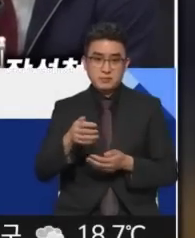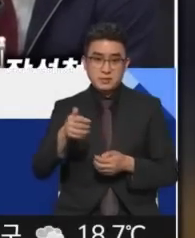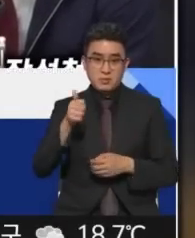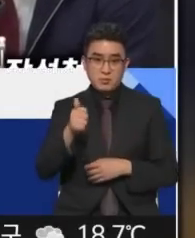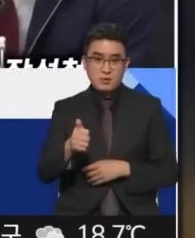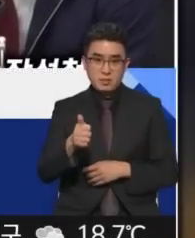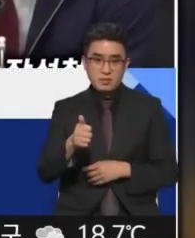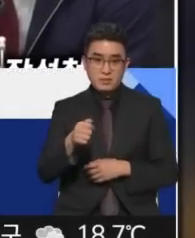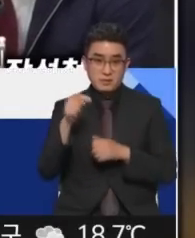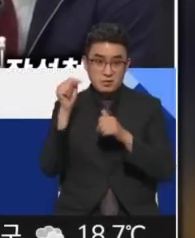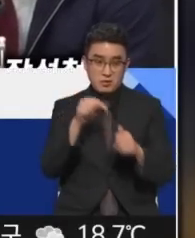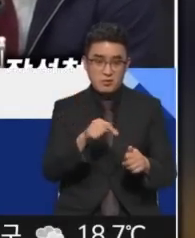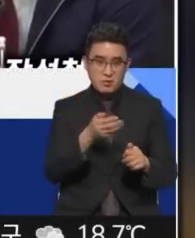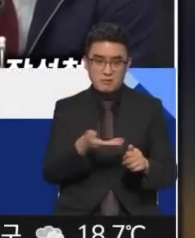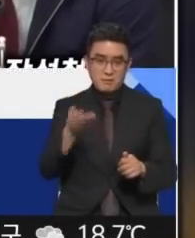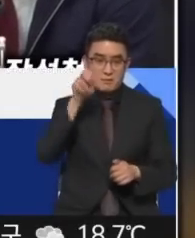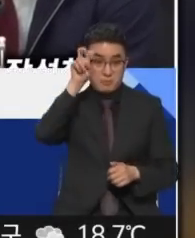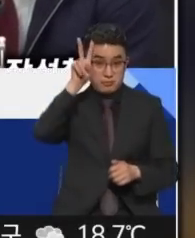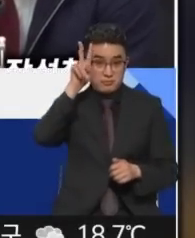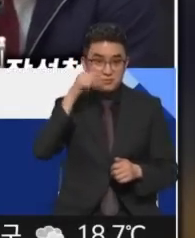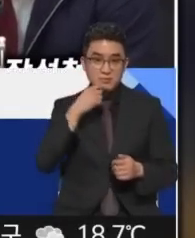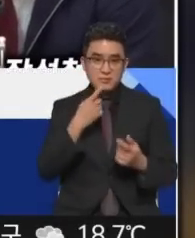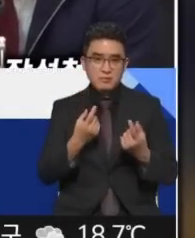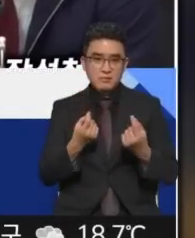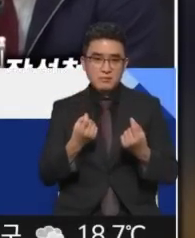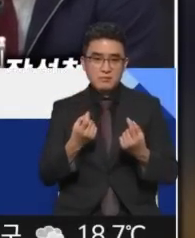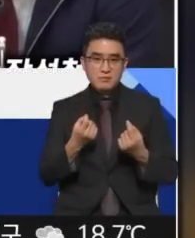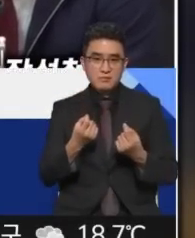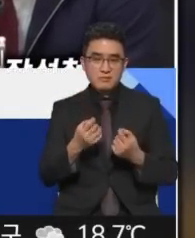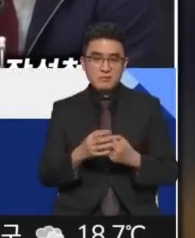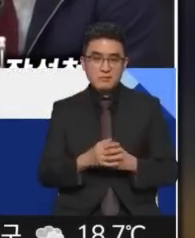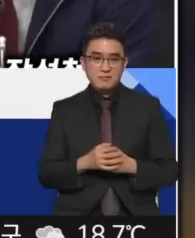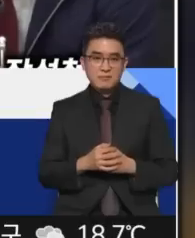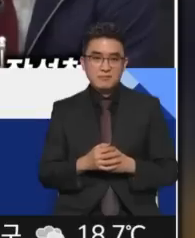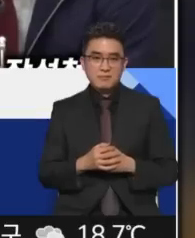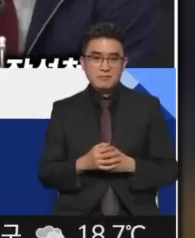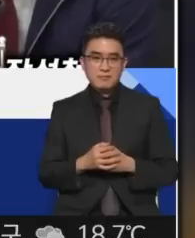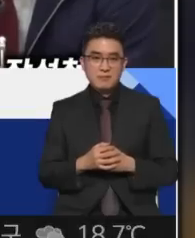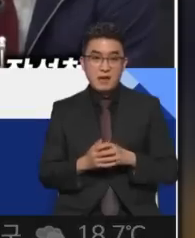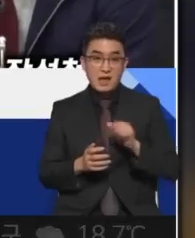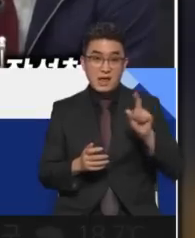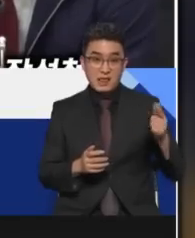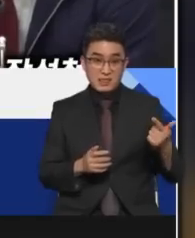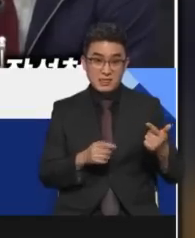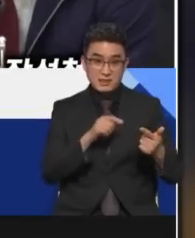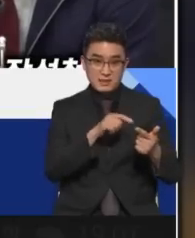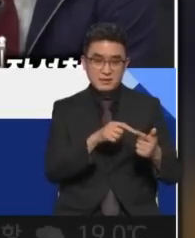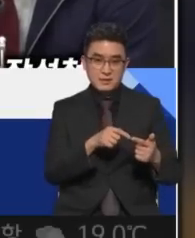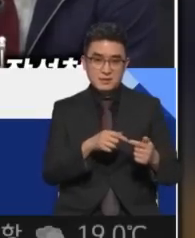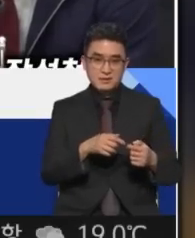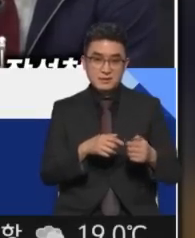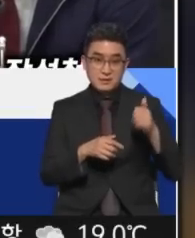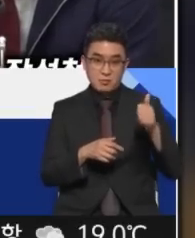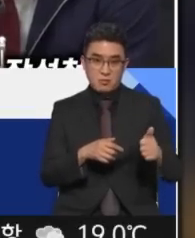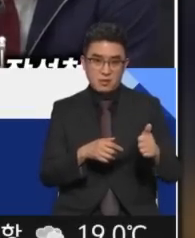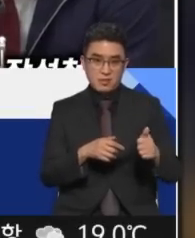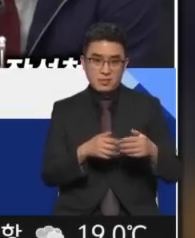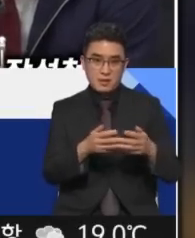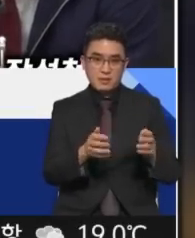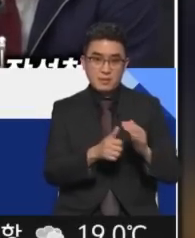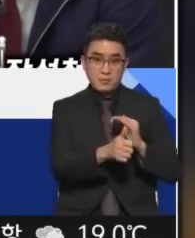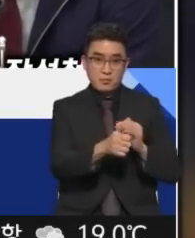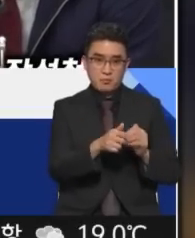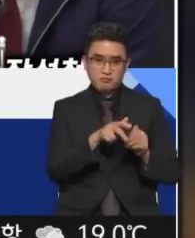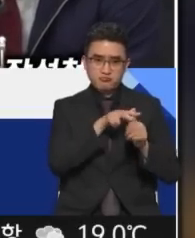것만큼 파격적인 그렇게 되면 생각을 할 수 있어요. 검찰 한동훈 현 법무부 장관의 당대표 출마설을 그냥 가볍게 안 들었으면